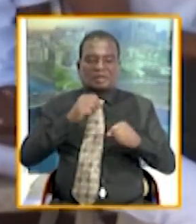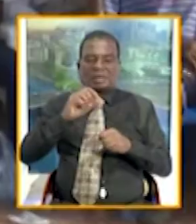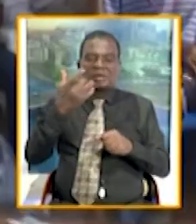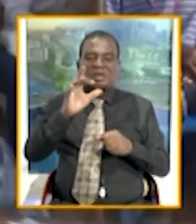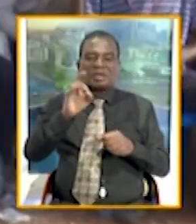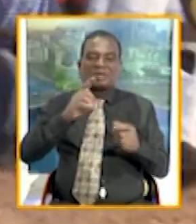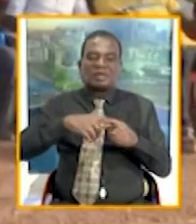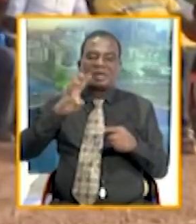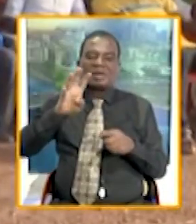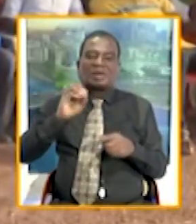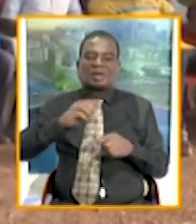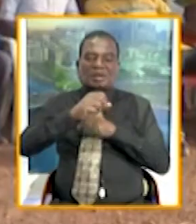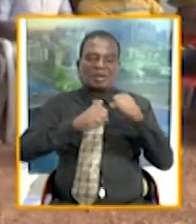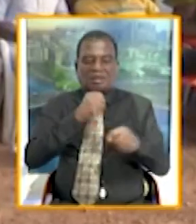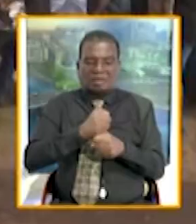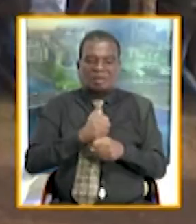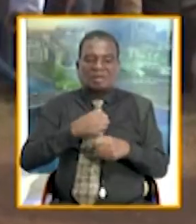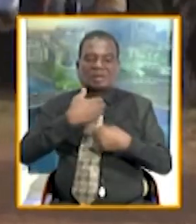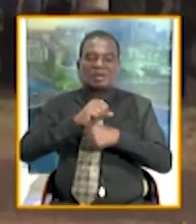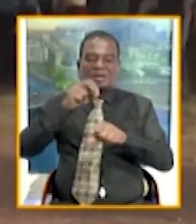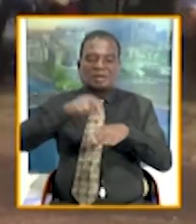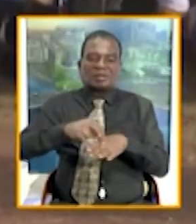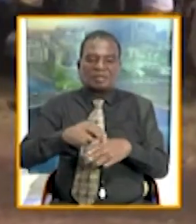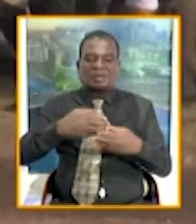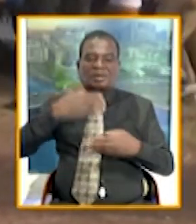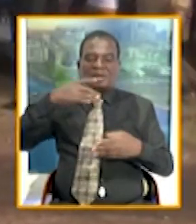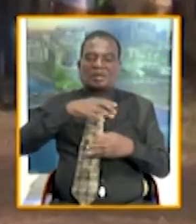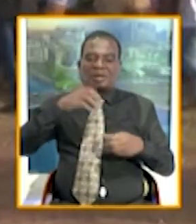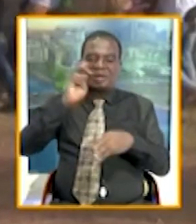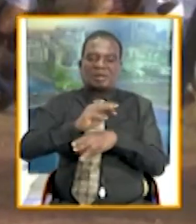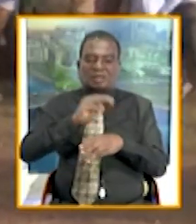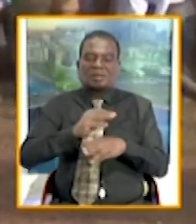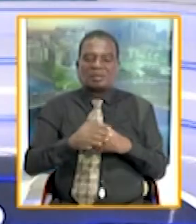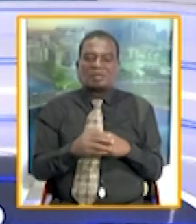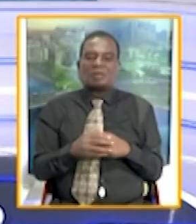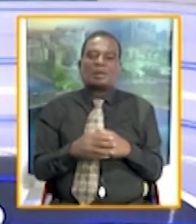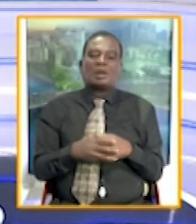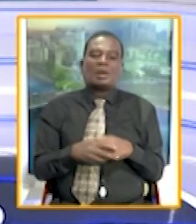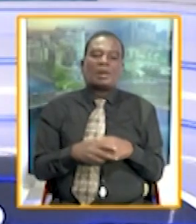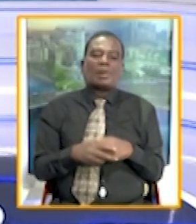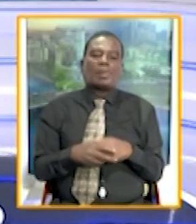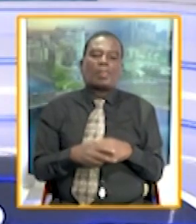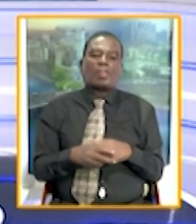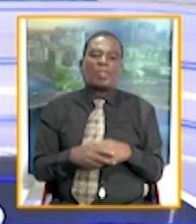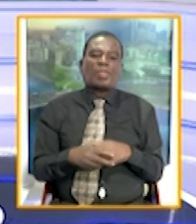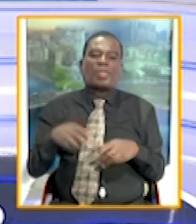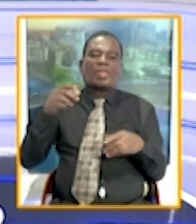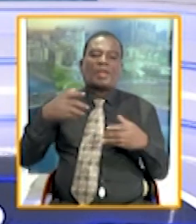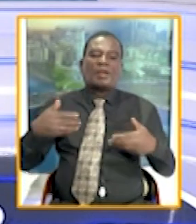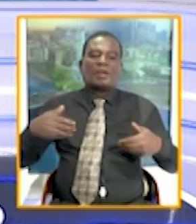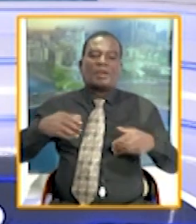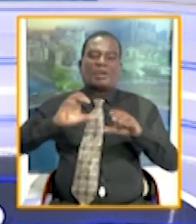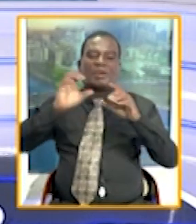ou être porteur de projets à potentiel de création de richesses et des emplois. Un mot de culture à présent,